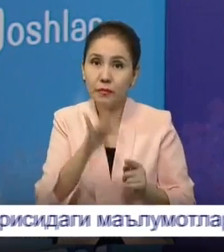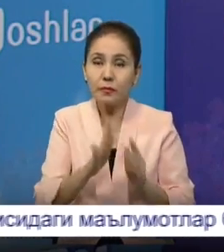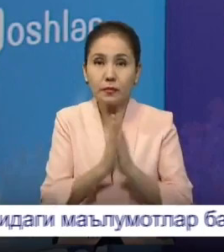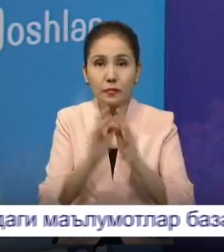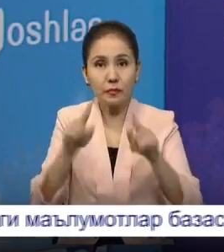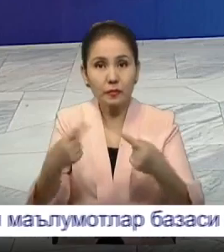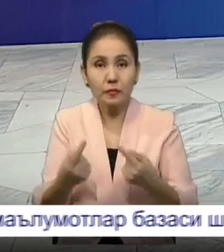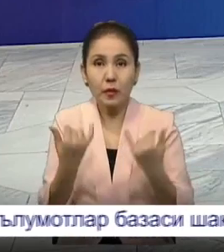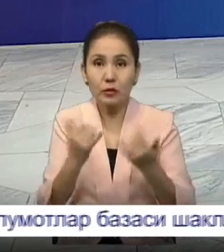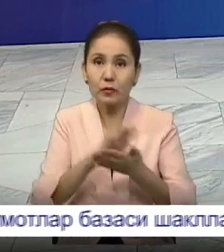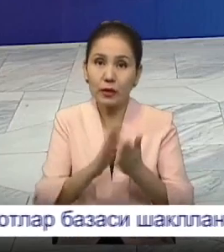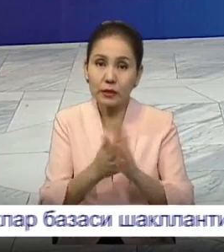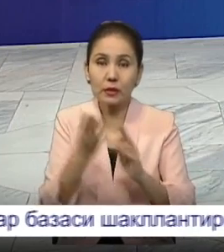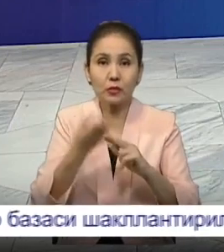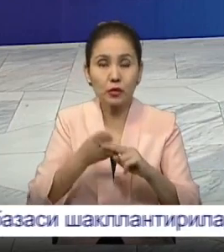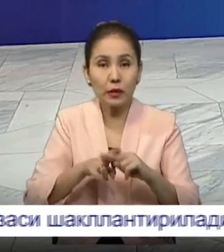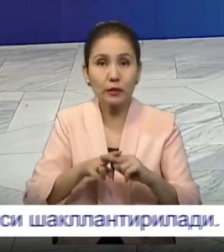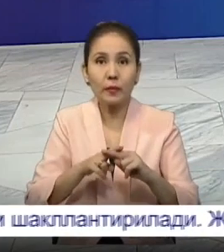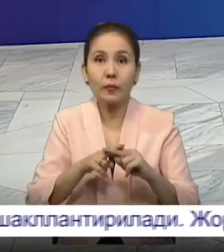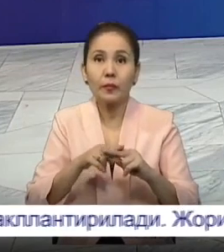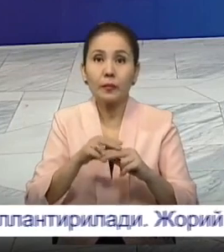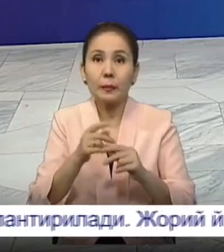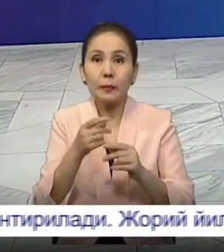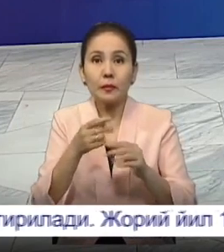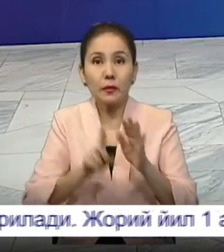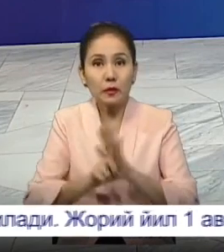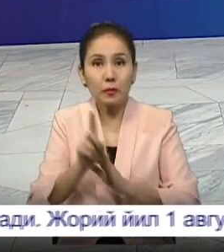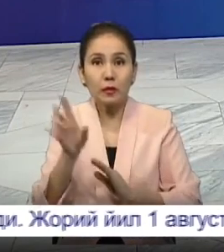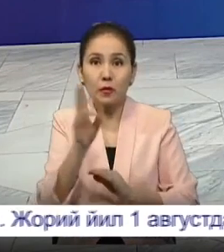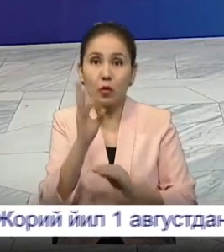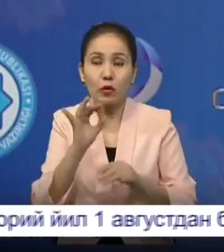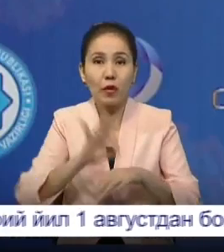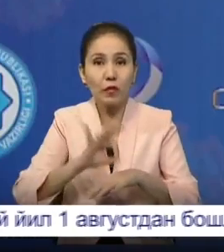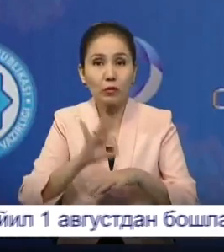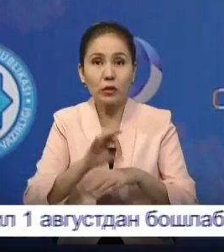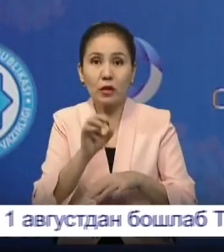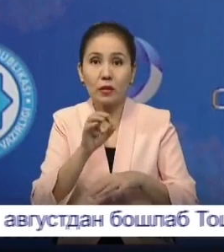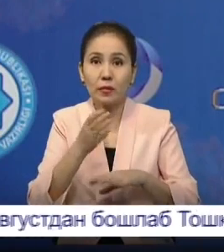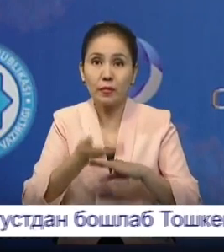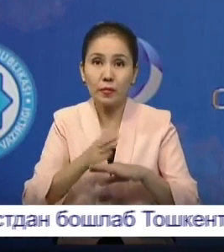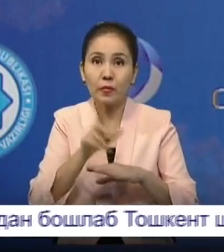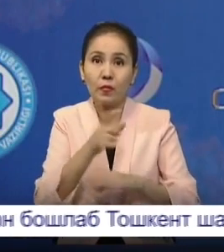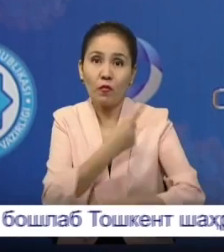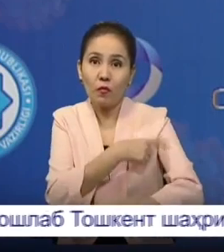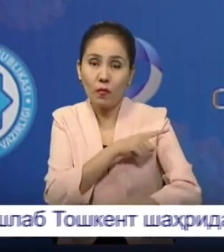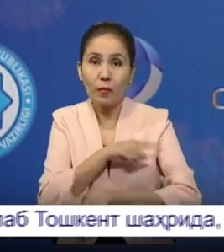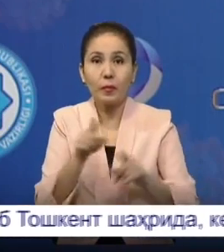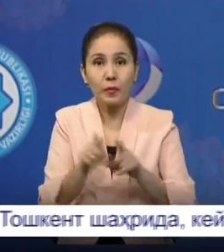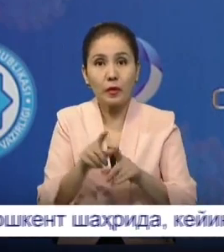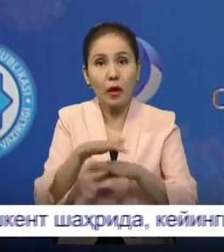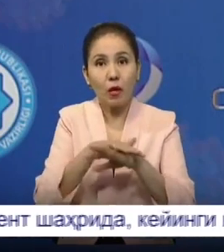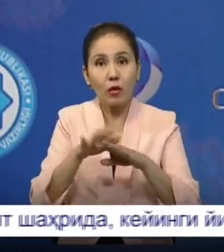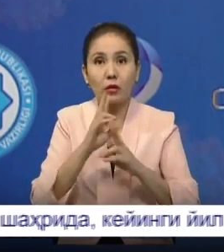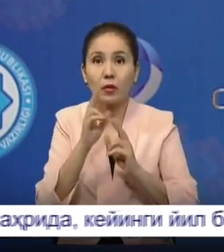qilinmoqda. Hozir vaziyat shu darajaga yetib keldiki, koronavirusdan bemorlarni davolayotgan shifokorlar ham aholiga murojaat